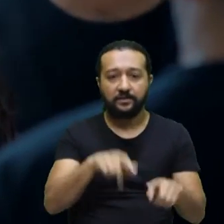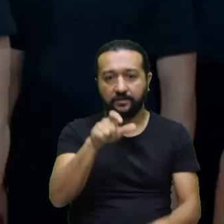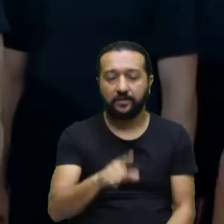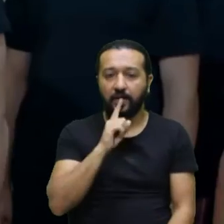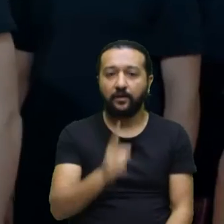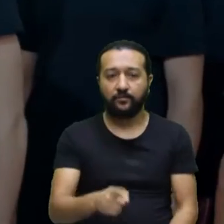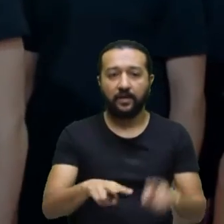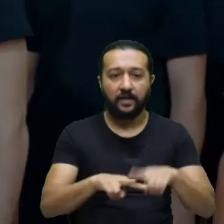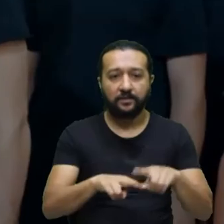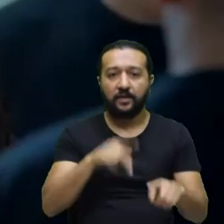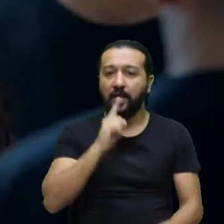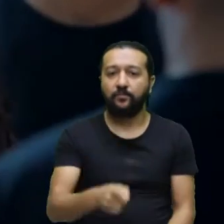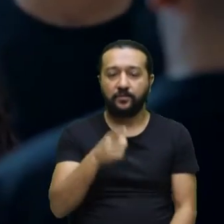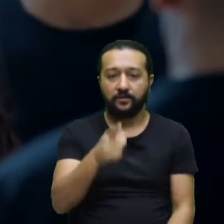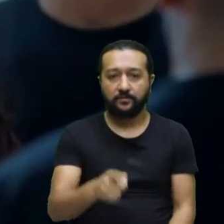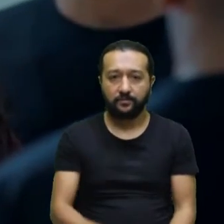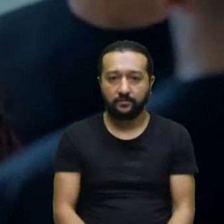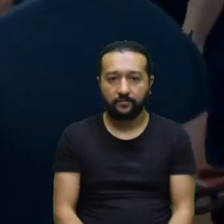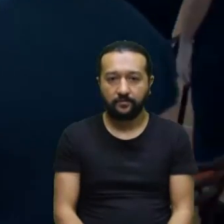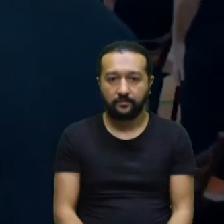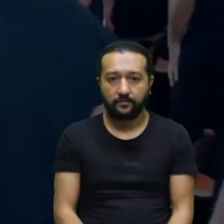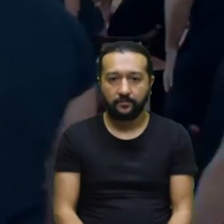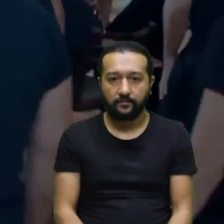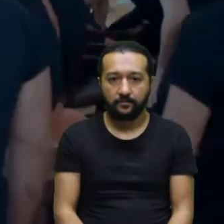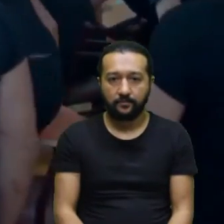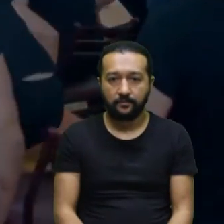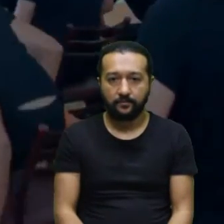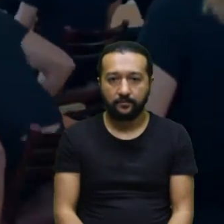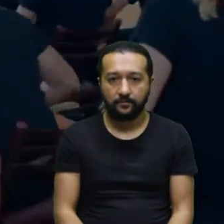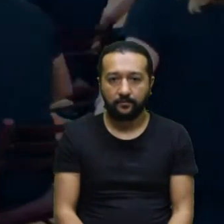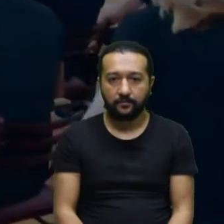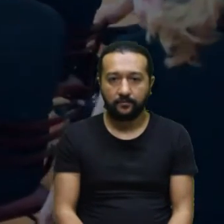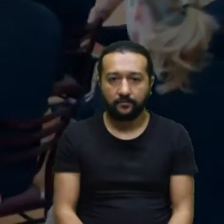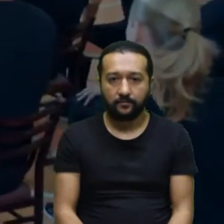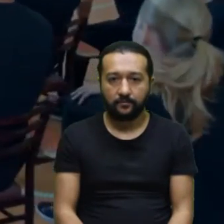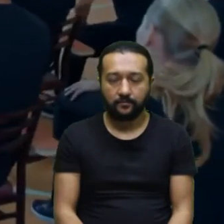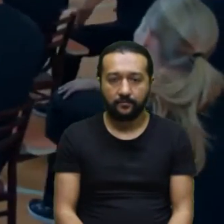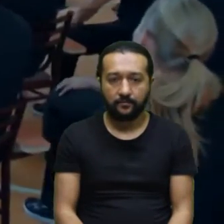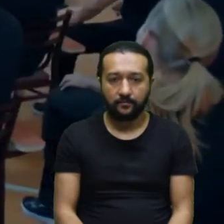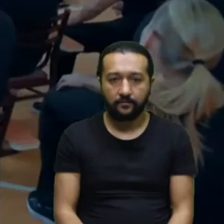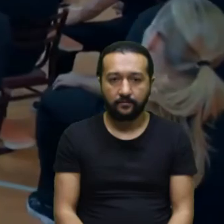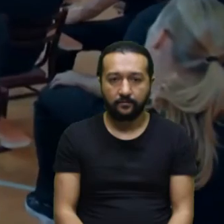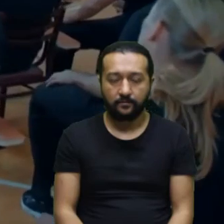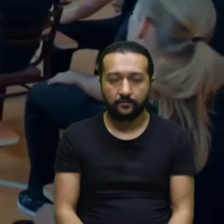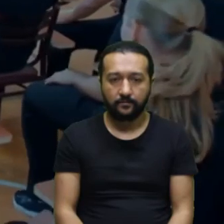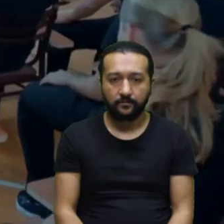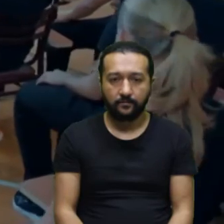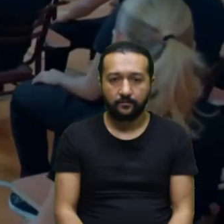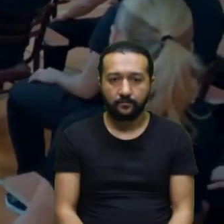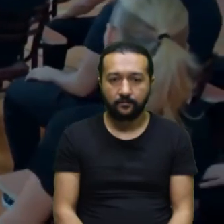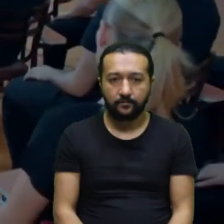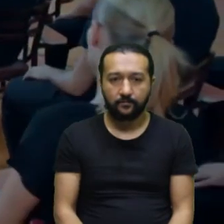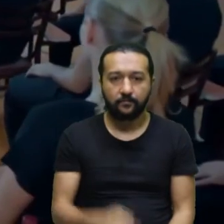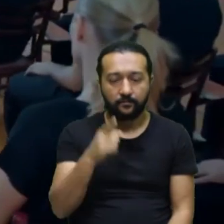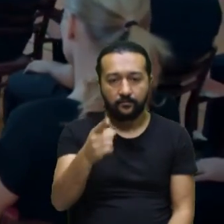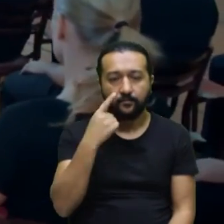Asya'nın emrindeyiz! Asya'nın emrindeyiz! Asya oturun diye işaret etti. Yapılı adam bir adım gerisinde. Gençler